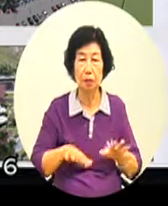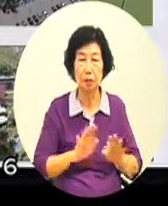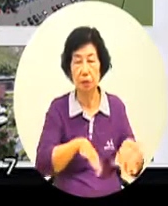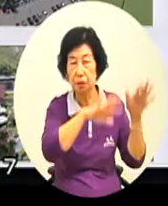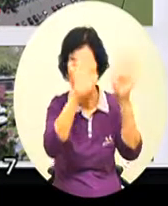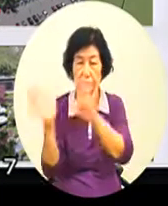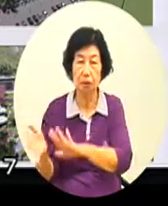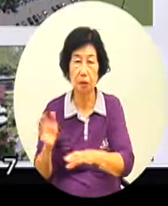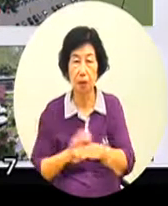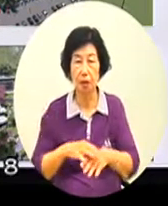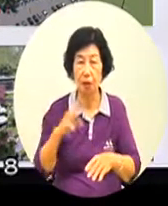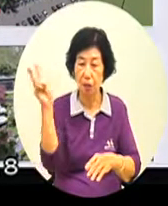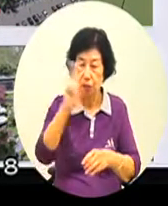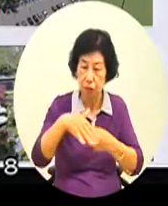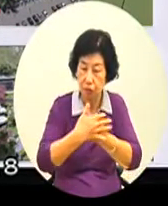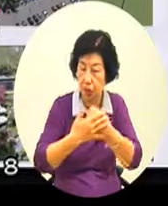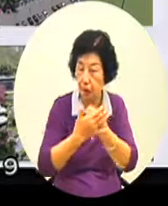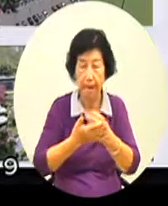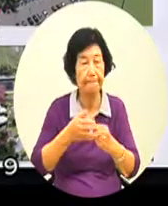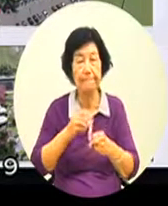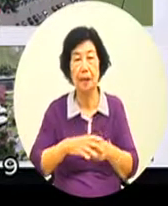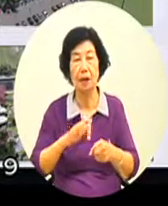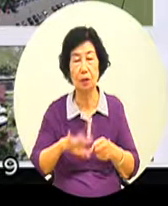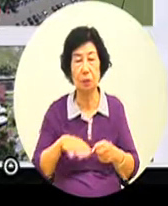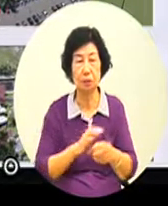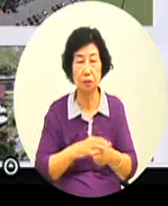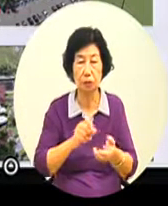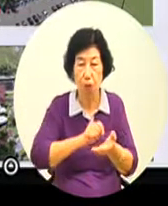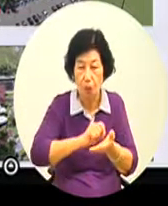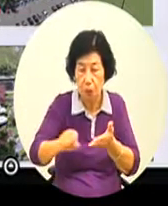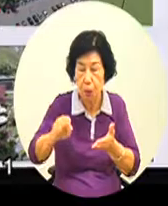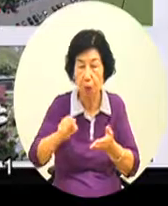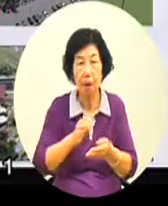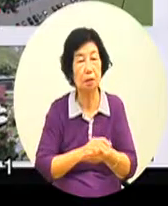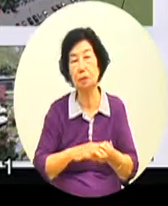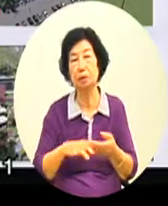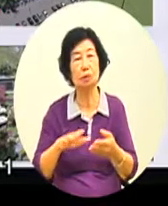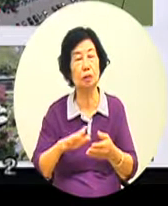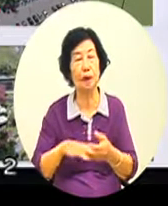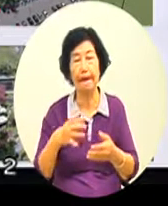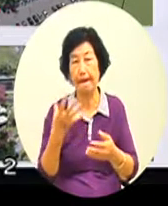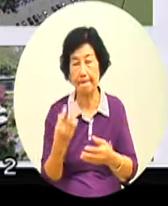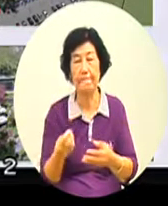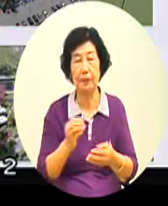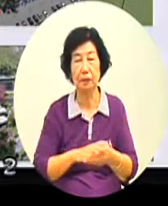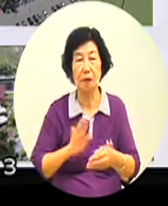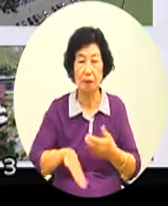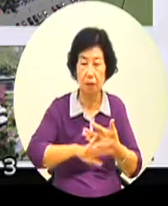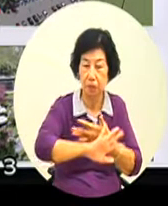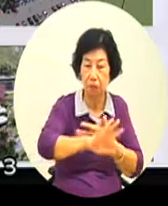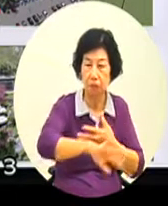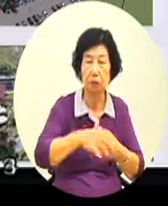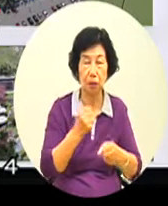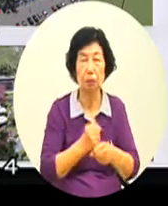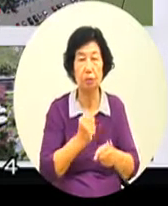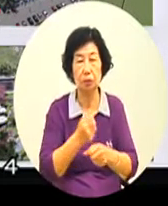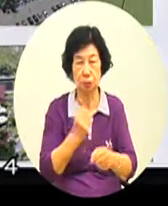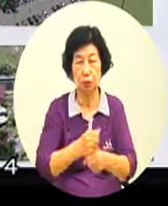程与上周流标未能顺利发包以外，其余工作都完成。那本会也尽速办